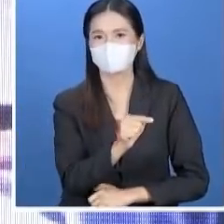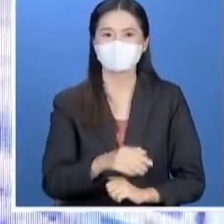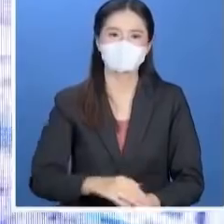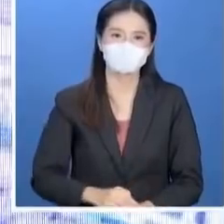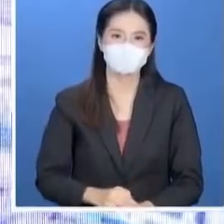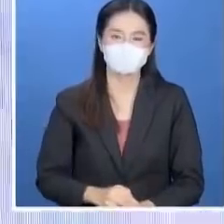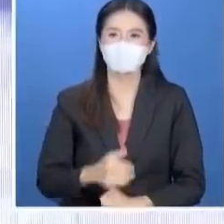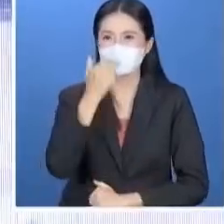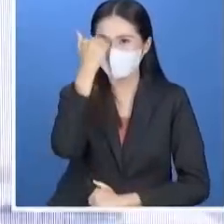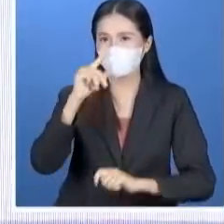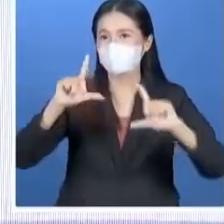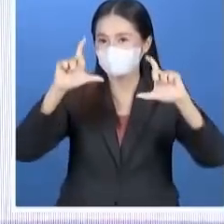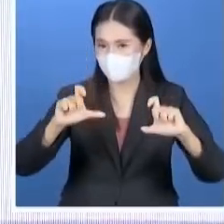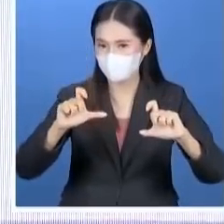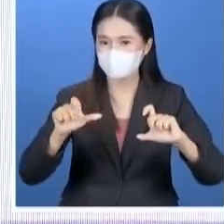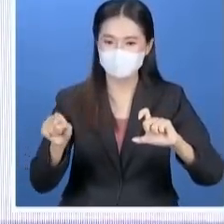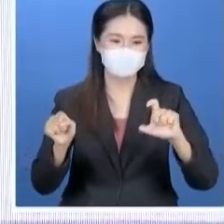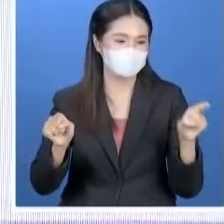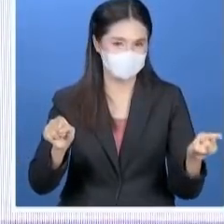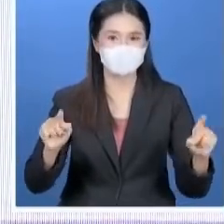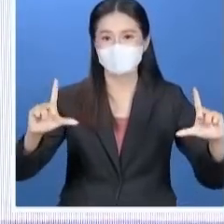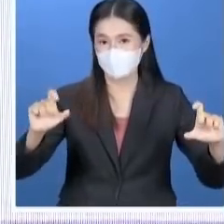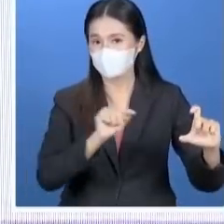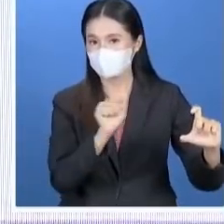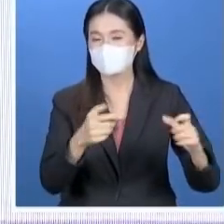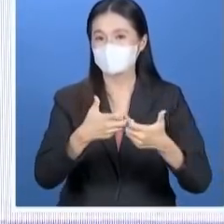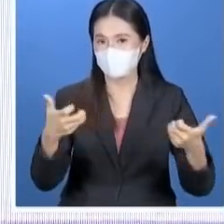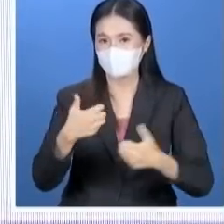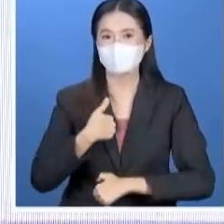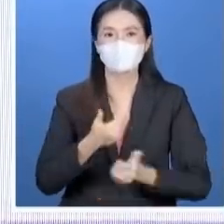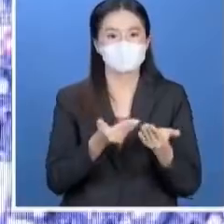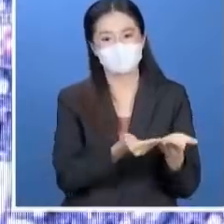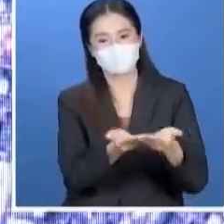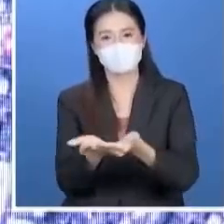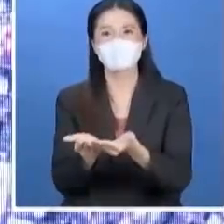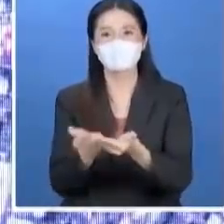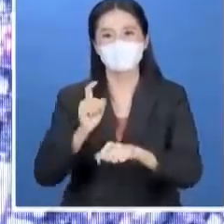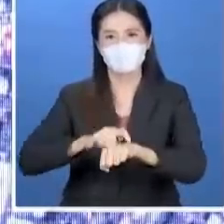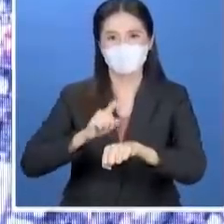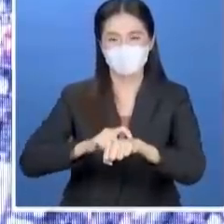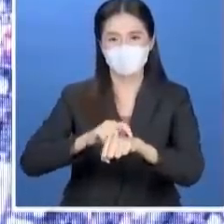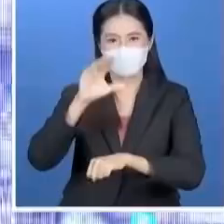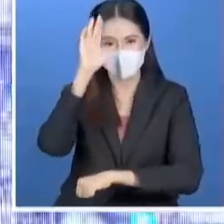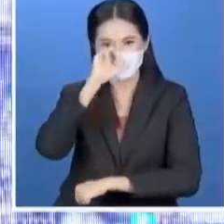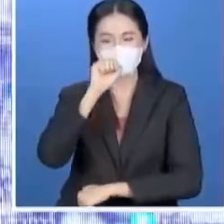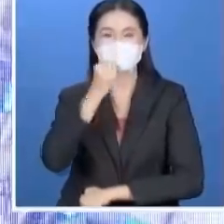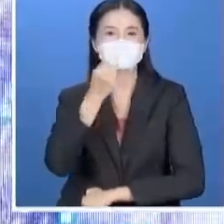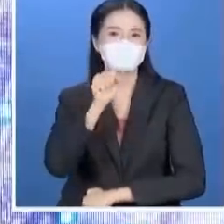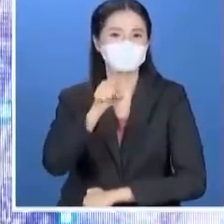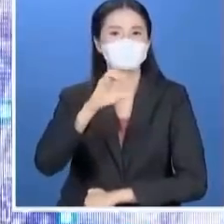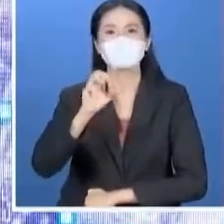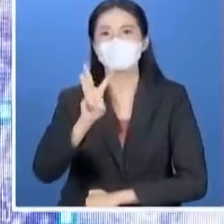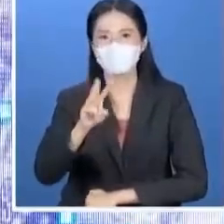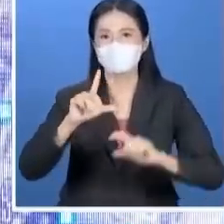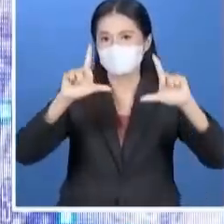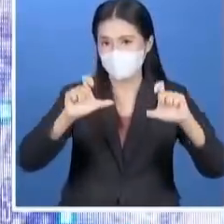ครู่เกิดจากการถ่ายภาพคนละฝั่งของสะพานจากนั้นเรือได้วกกลับมาบริเวณนี้เวลา 22:06